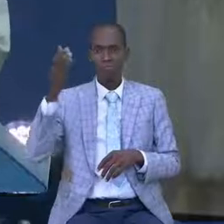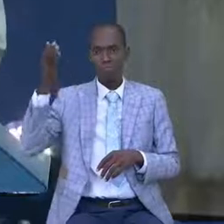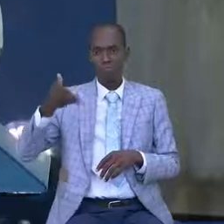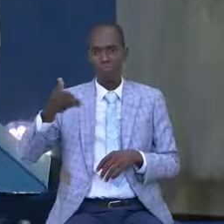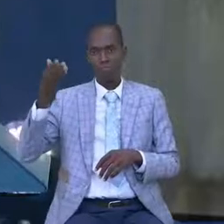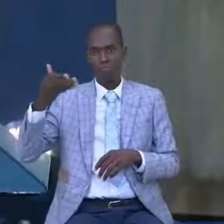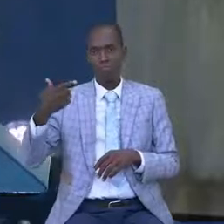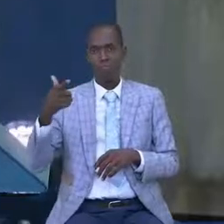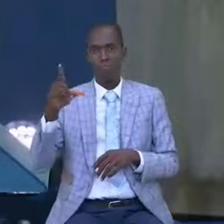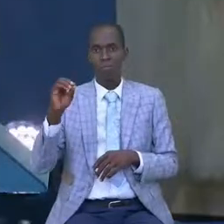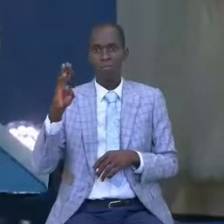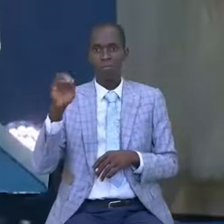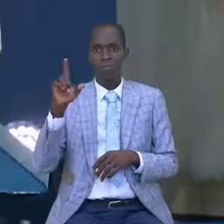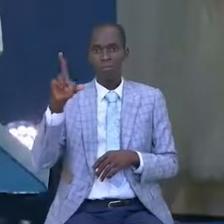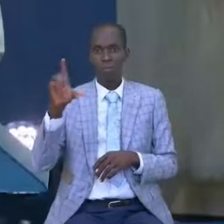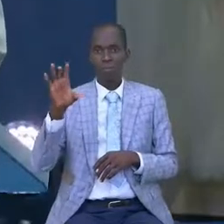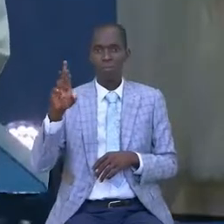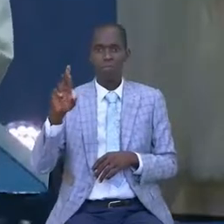globalcrusade8kumuyi.com.